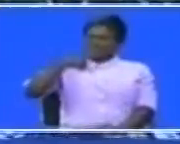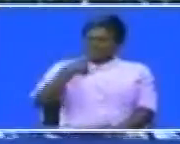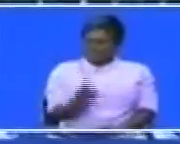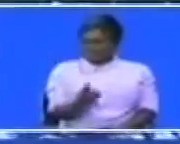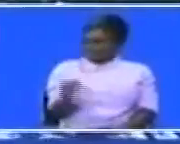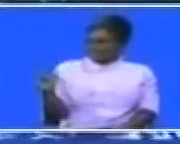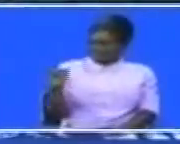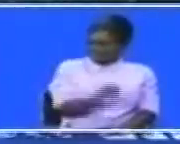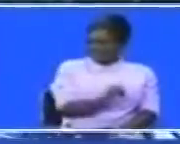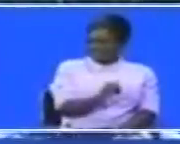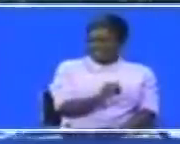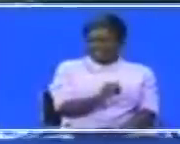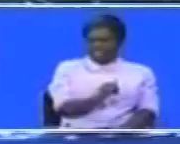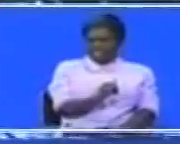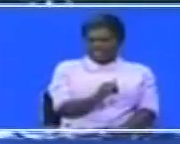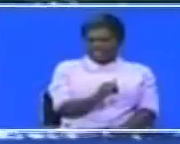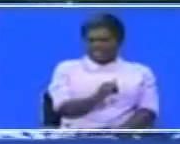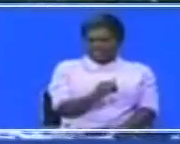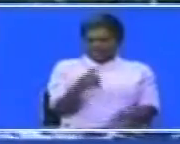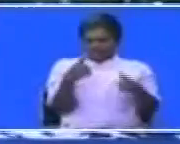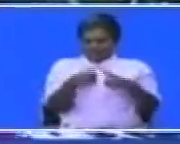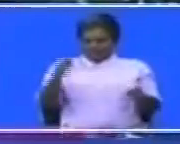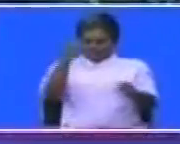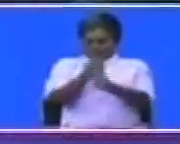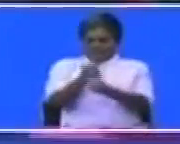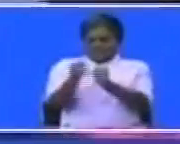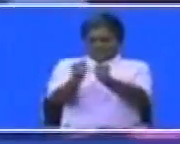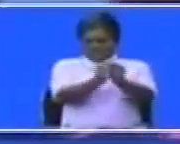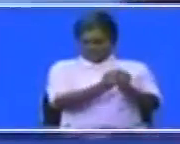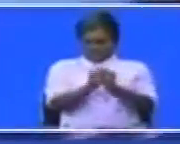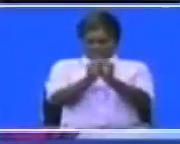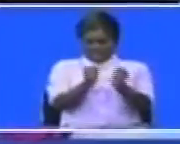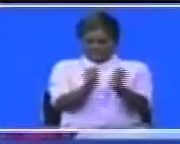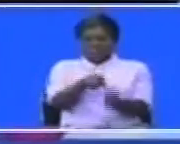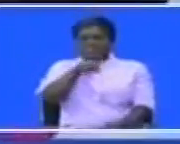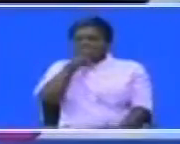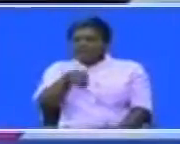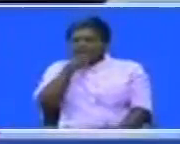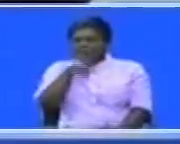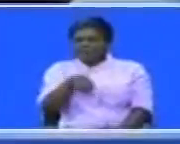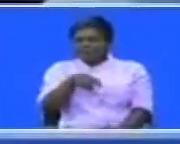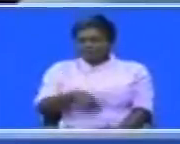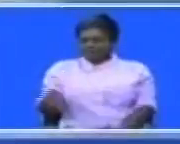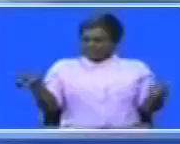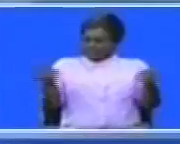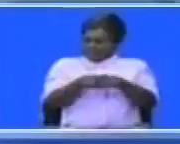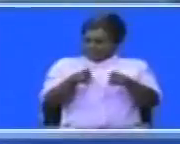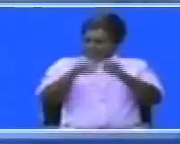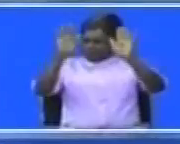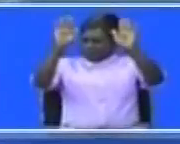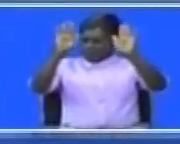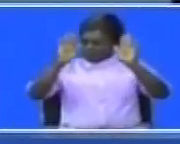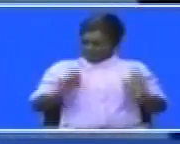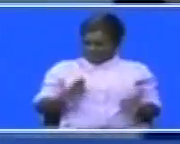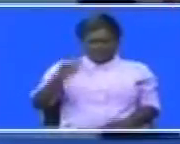inakaa namna hii. Yani Salat ni, lakini tunafanya kazi pamoja na KANU. Vivyo hivyo ni muhimu kutia